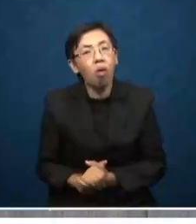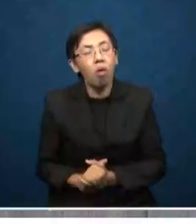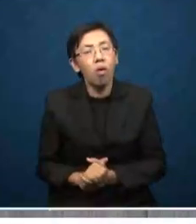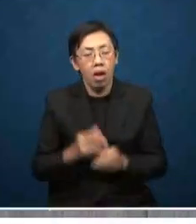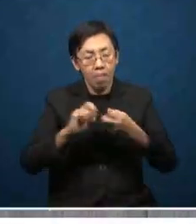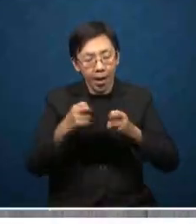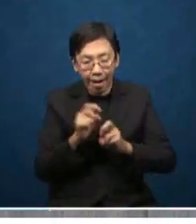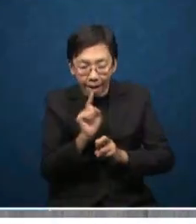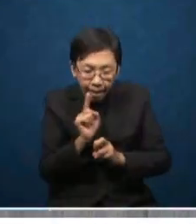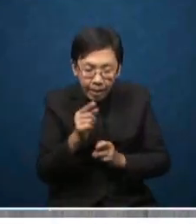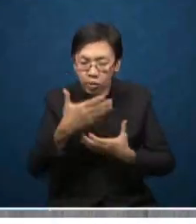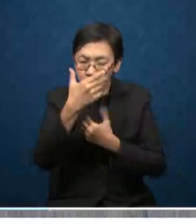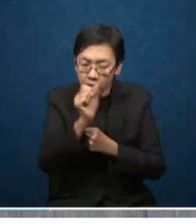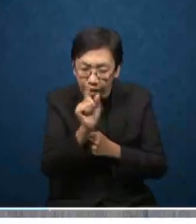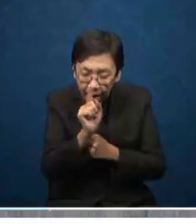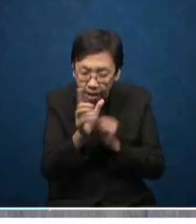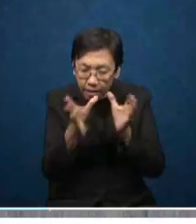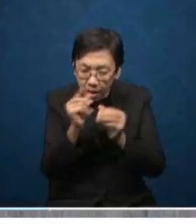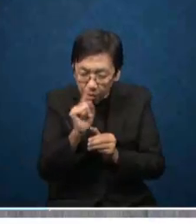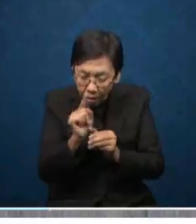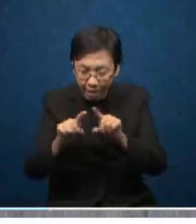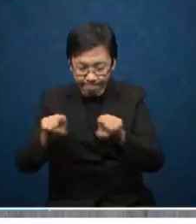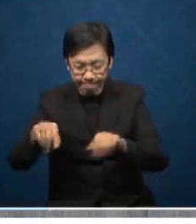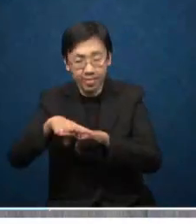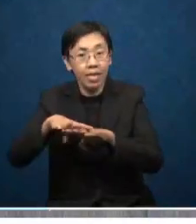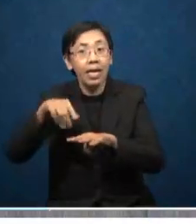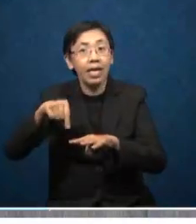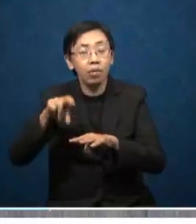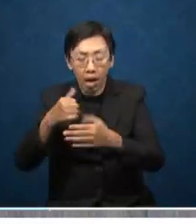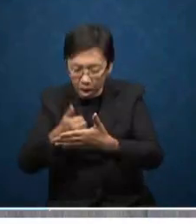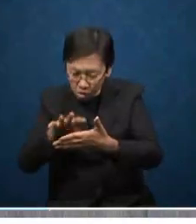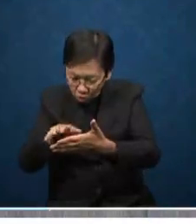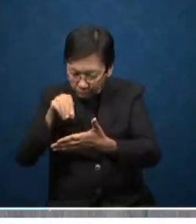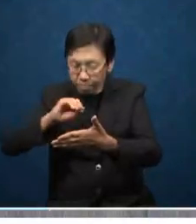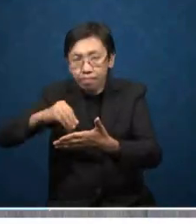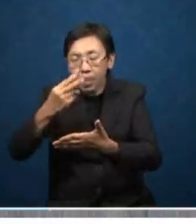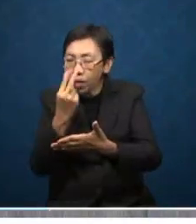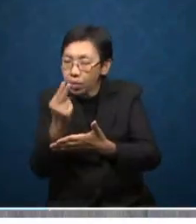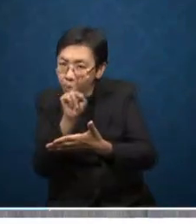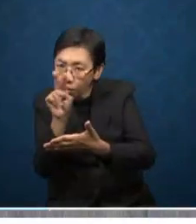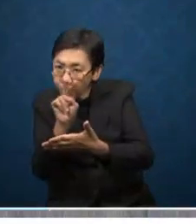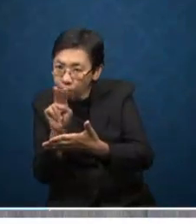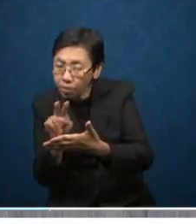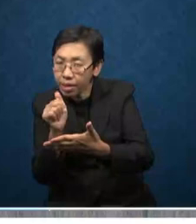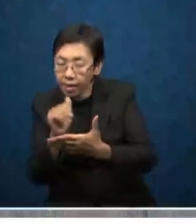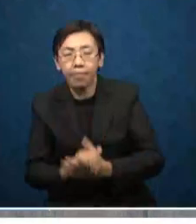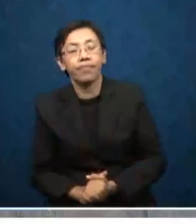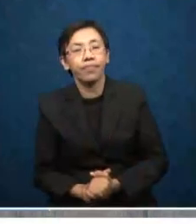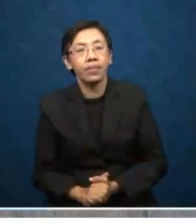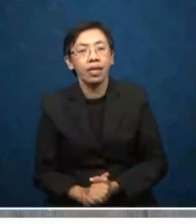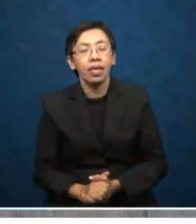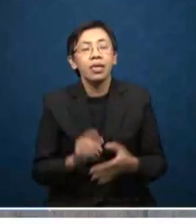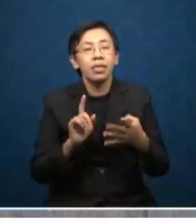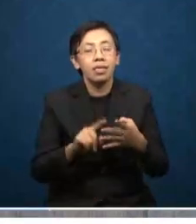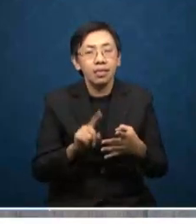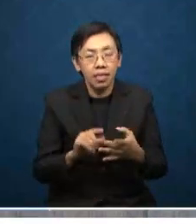ประเด็นปัญหาของเขาหรือเขาสนใจจะศึกษาเรียนรู้ต่อไปประเด็นที่ 2นะคะที่ท่านวิเคราะห์เหตุแห่งการฟ้องคดี